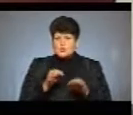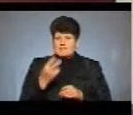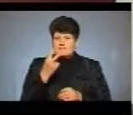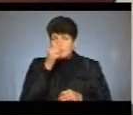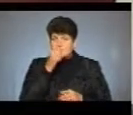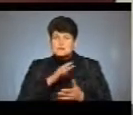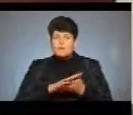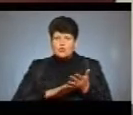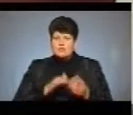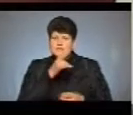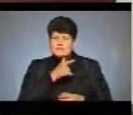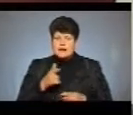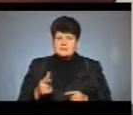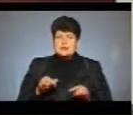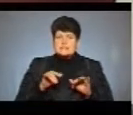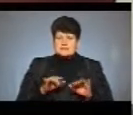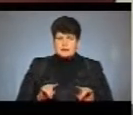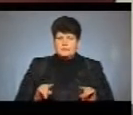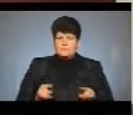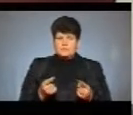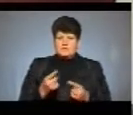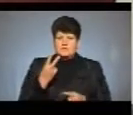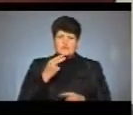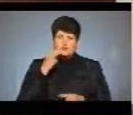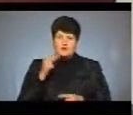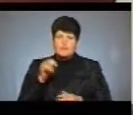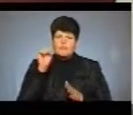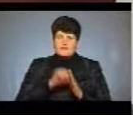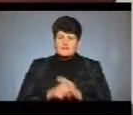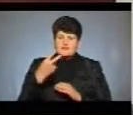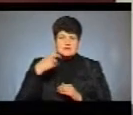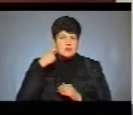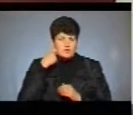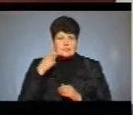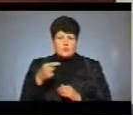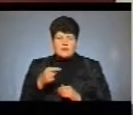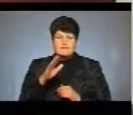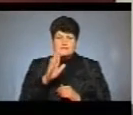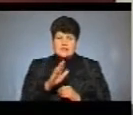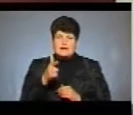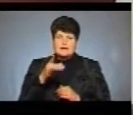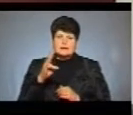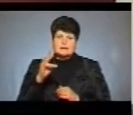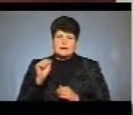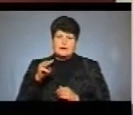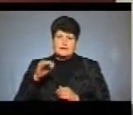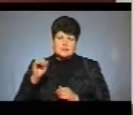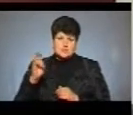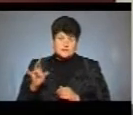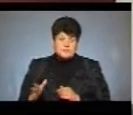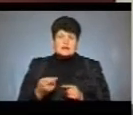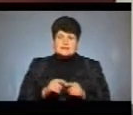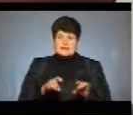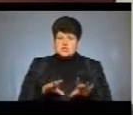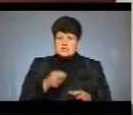2 місяці продовжив термін запобіжного заходу для обвинувачених у вбивстві 20-річного тернополянина Віталія Гнатишина. Таке рішення оголосив